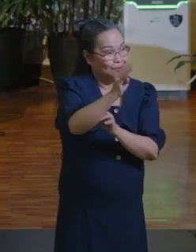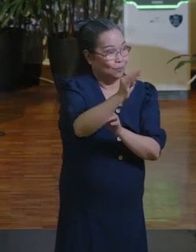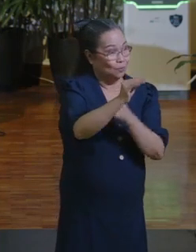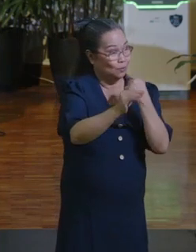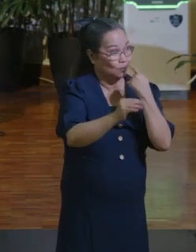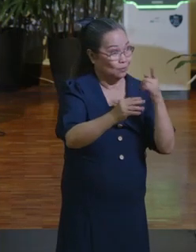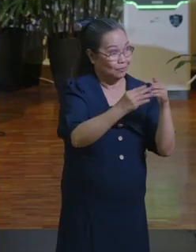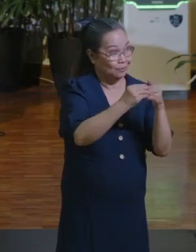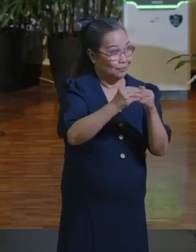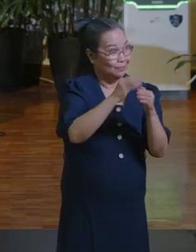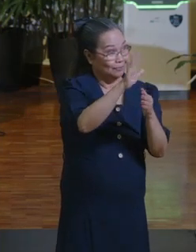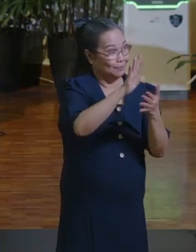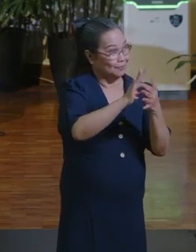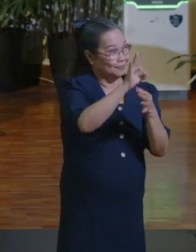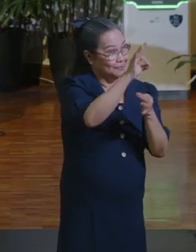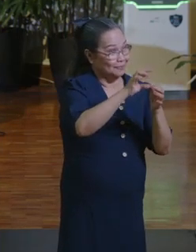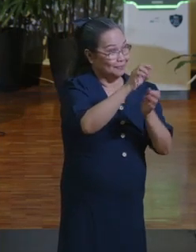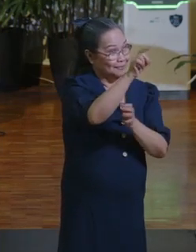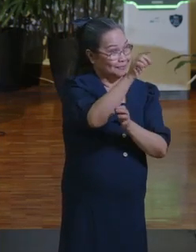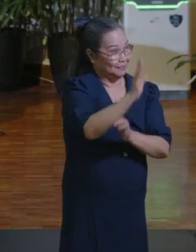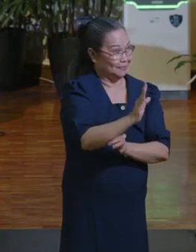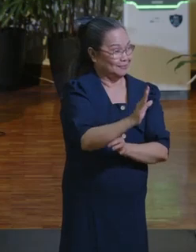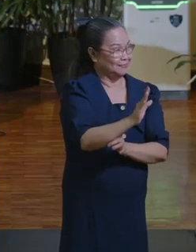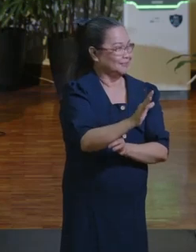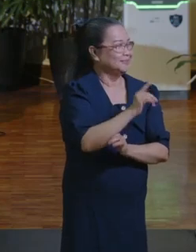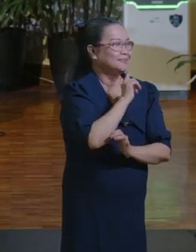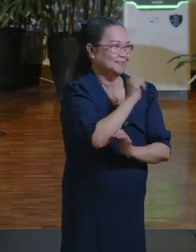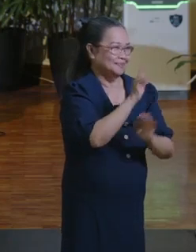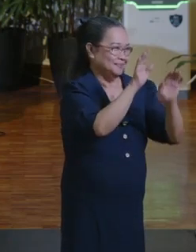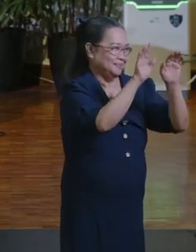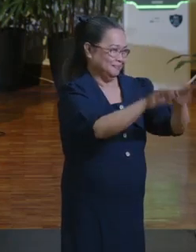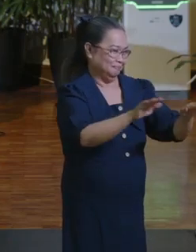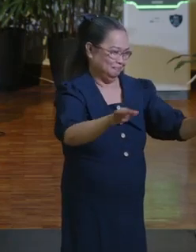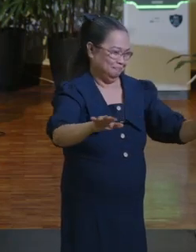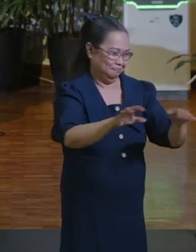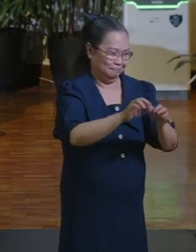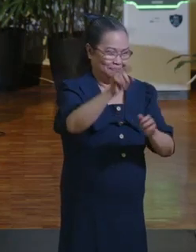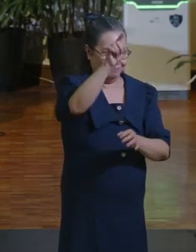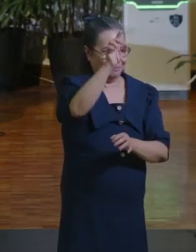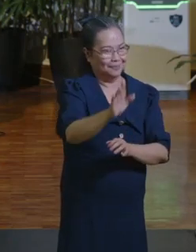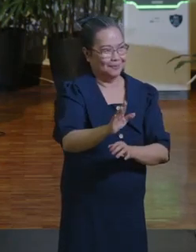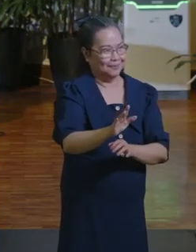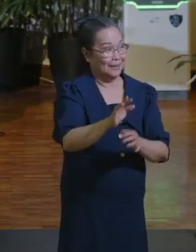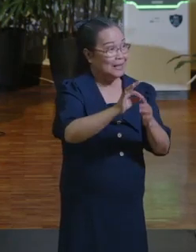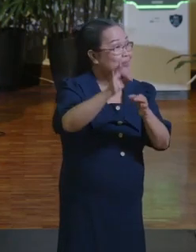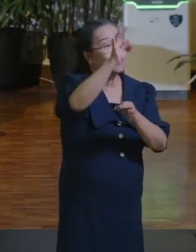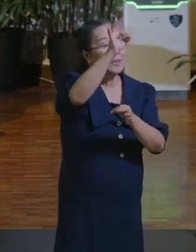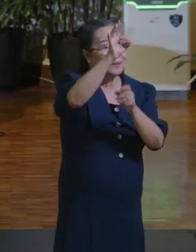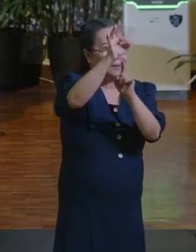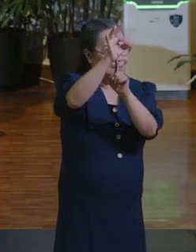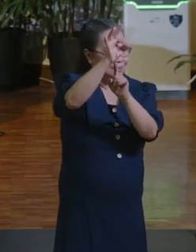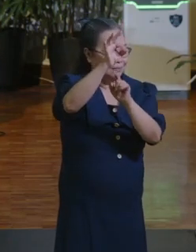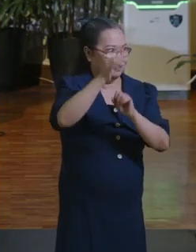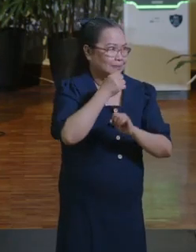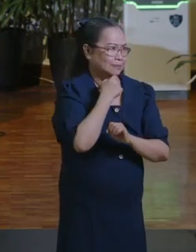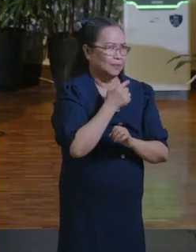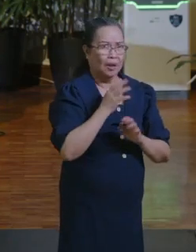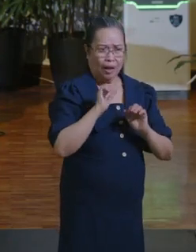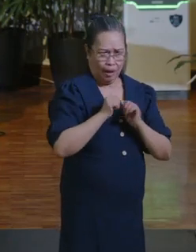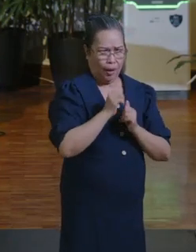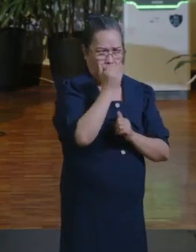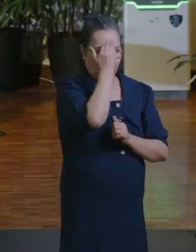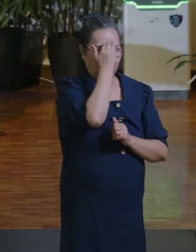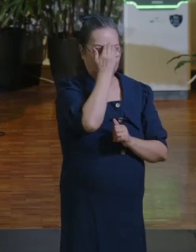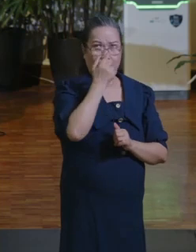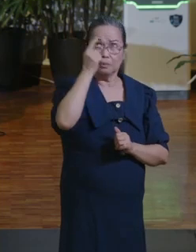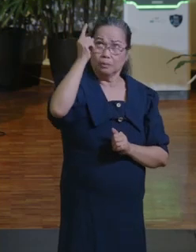are led by the Spirit of God are sons of God. So paano natin nalalaman na tayo ay anak